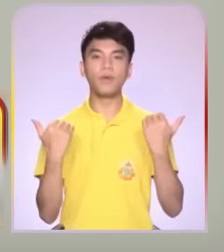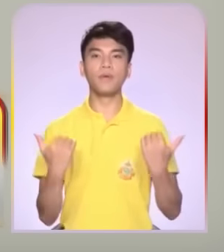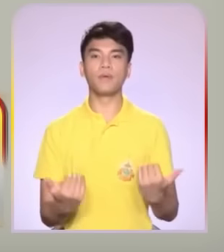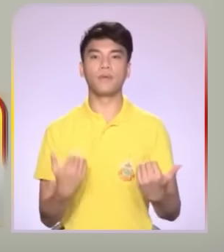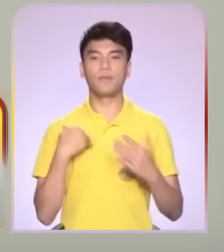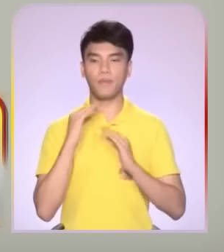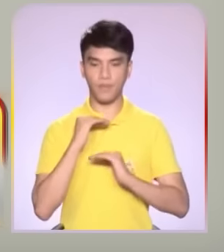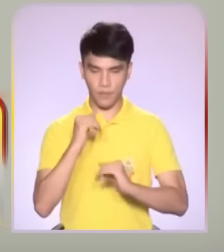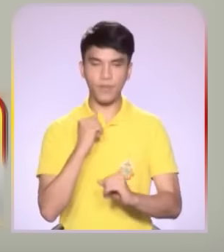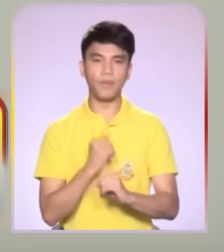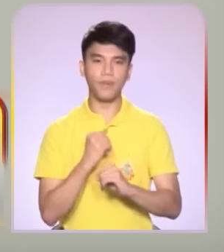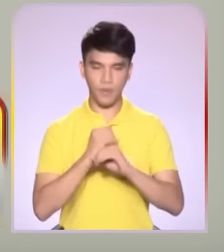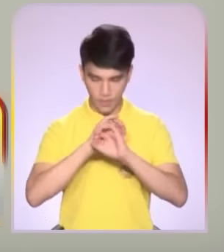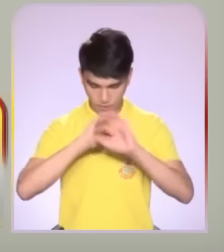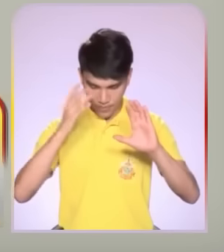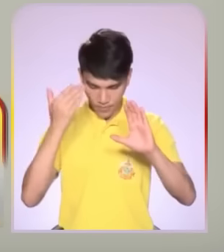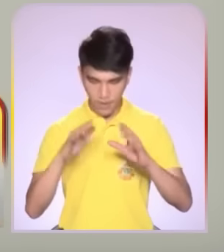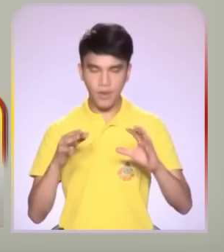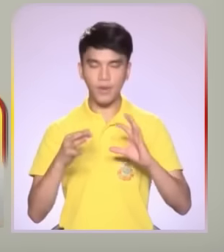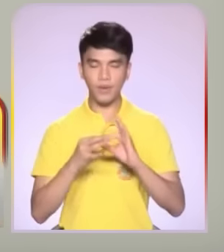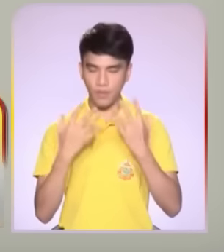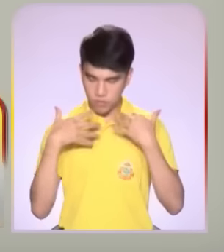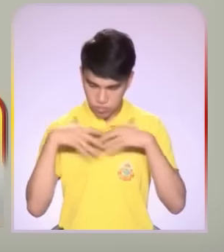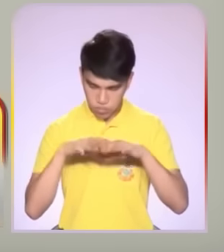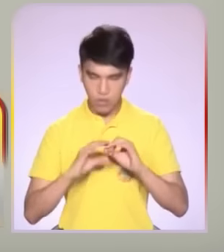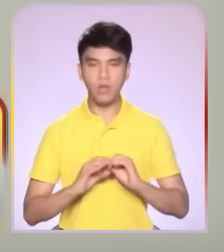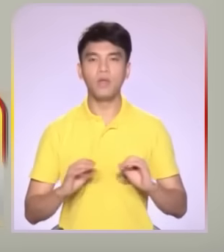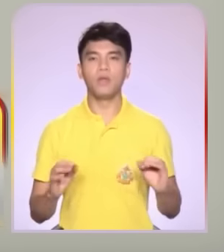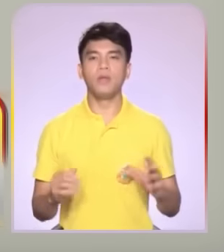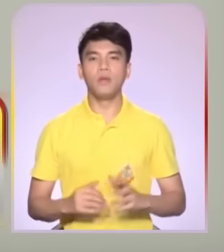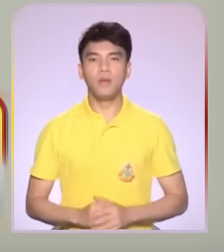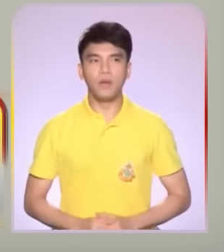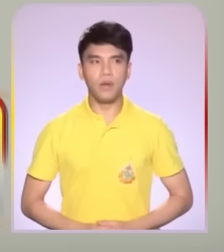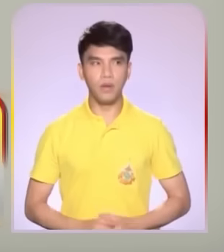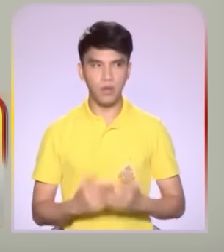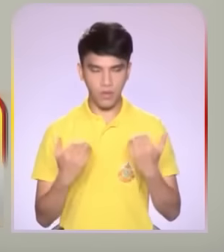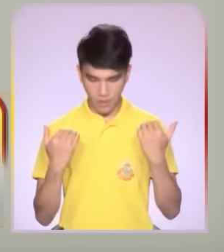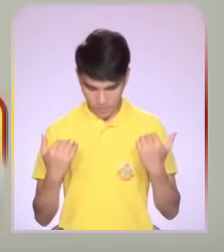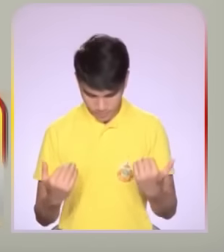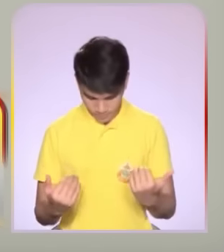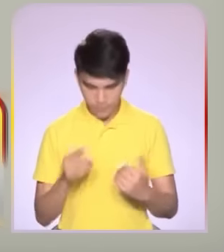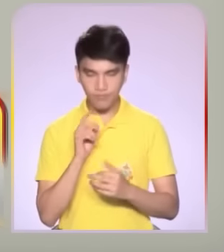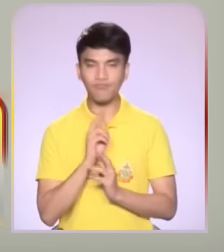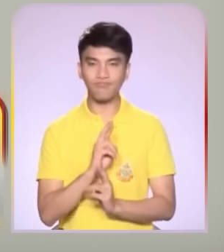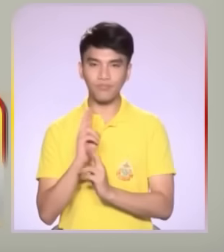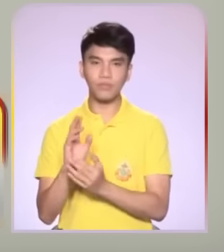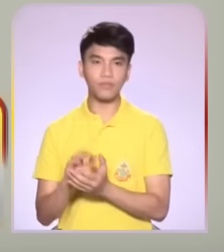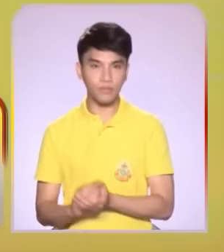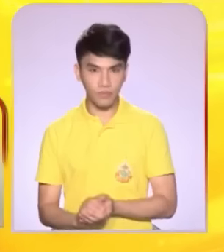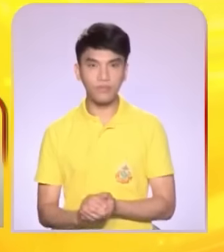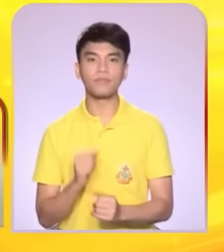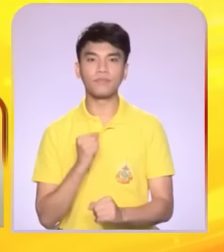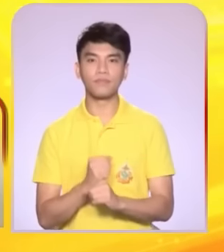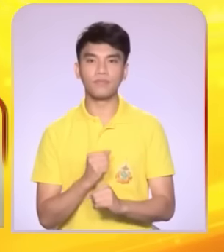ามันมีระบุขอบเขตงานเอาไว้ชัดเจนไม่ได้มีส่วนร่วมอะไรกับเรื่องของกลยุทธ์ค่ะแล้วก็แม้ว่าจะใช้ความระมัดระวังอย่างเต็มที่ใน